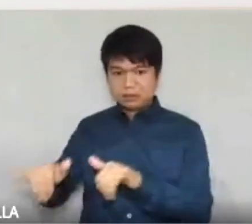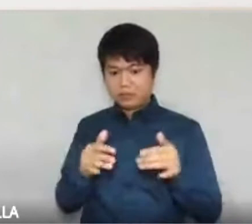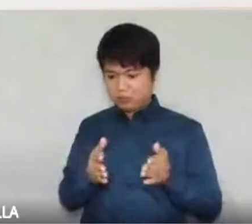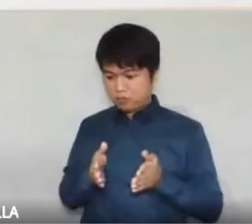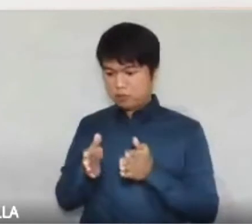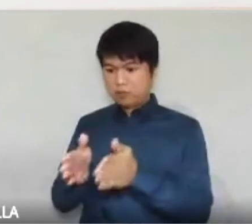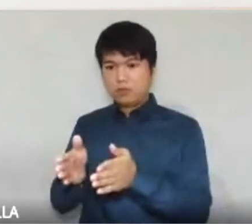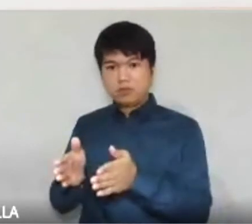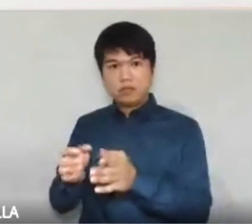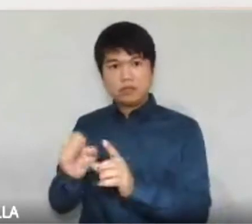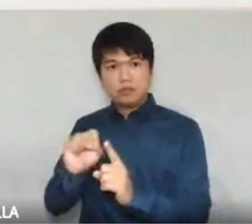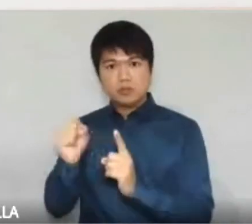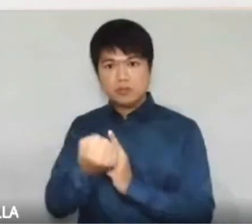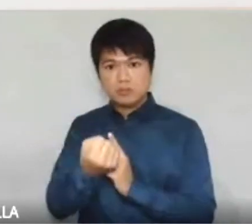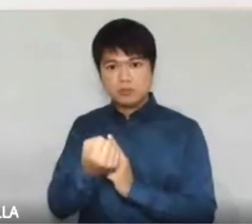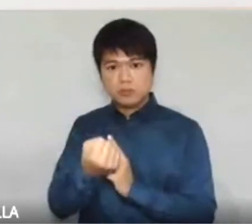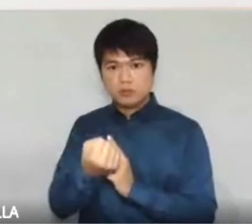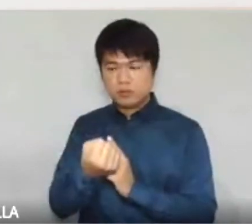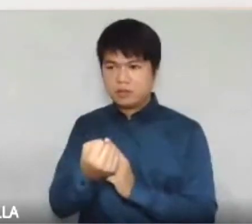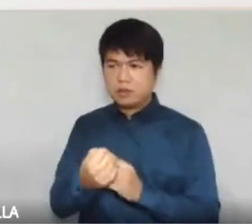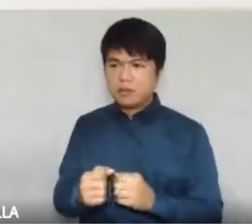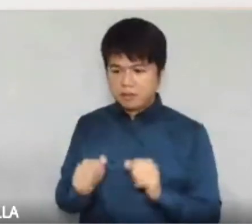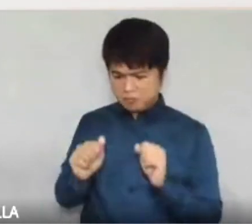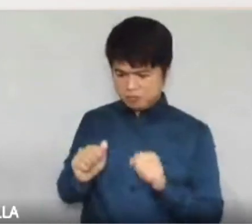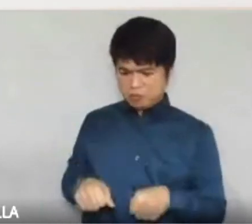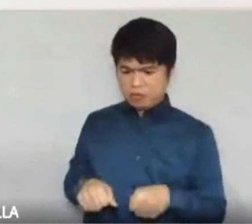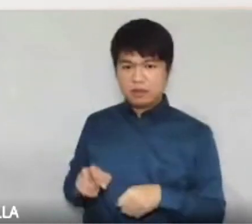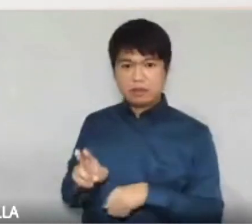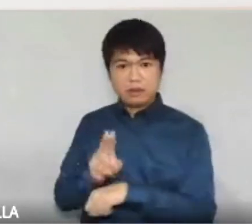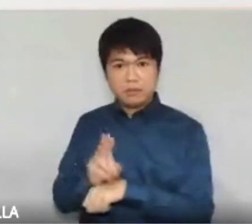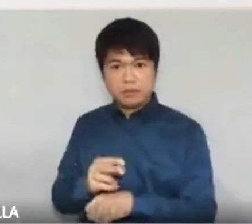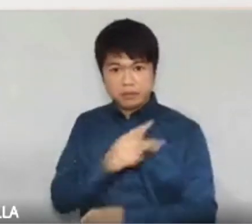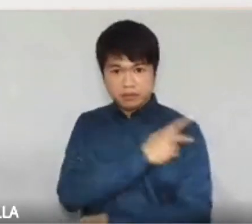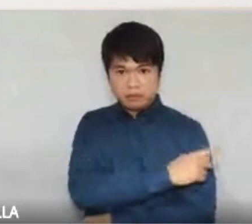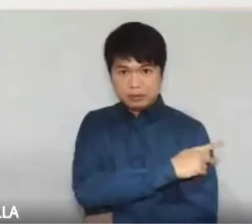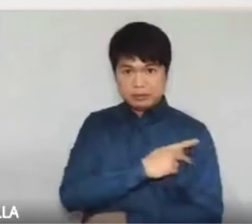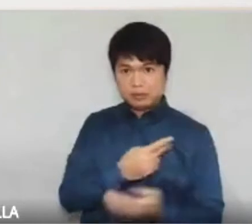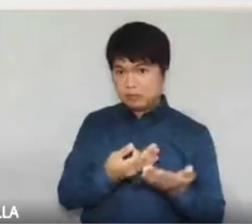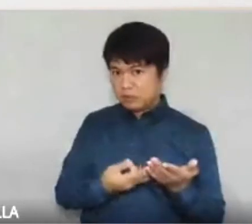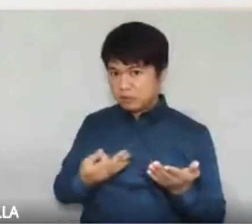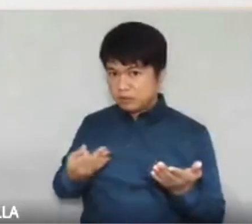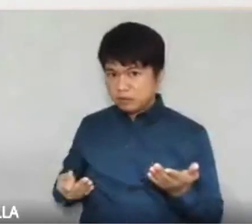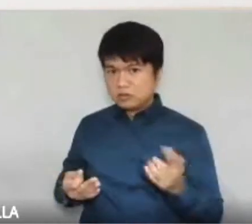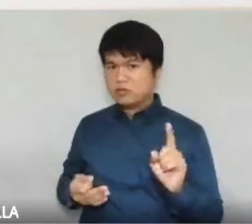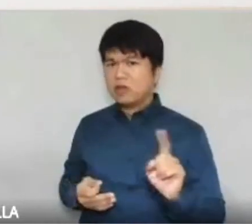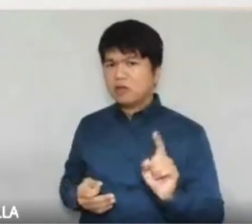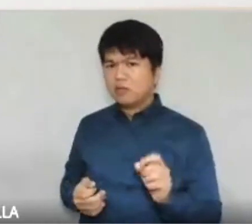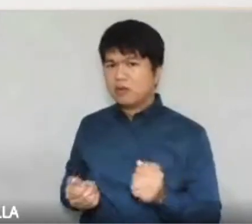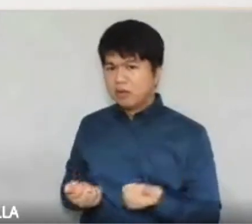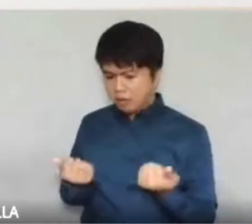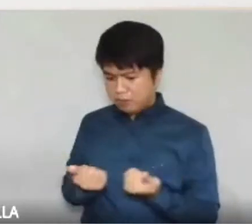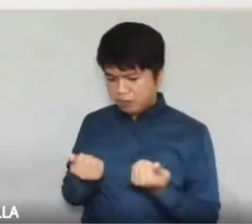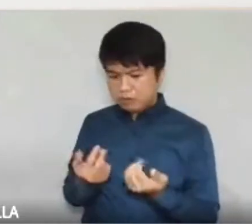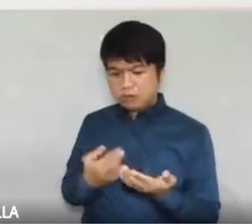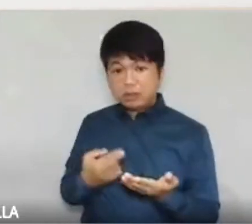sitwasyon kung saan maaaring gamitin ng pasyente o facilities ang kung anuman ang available na resources